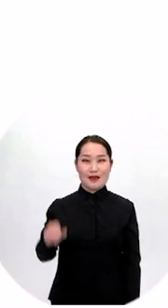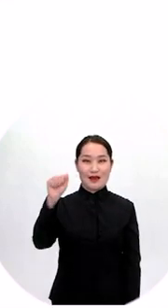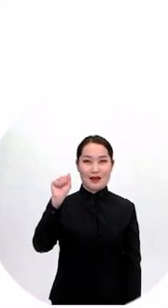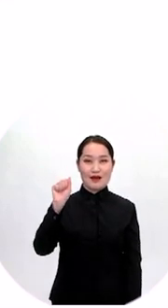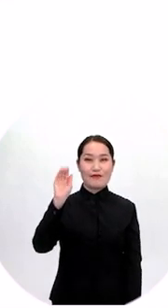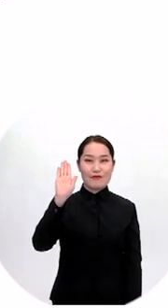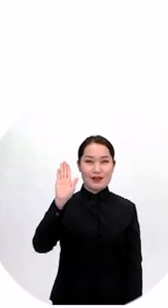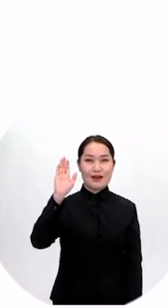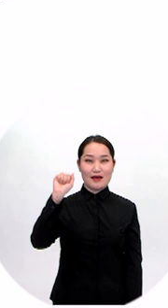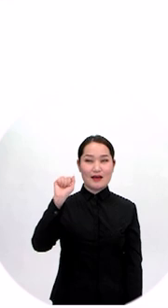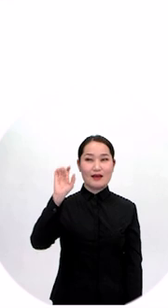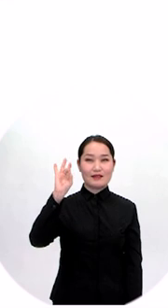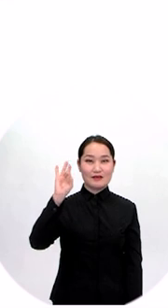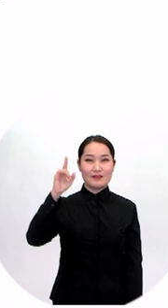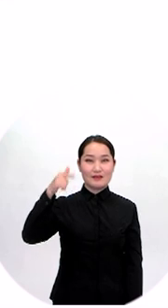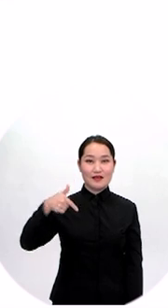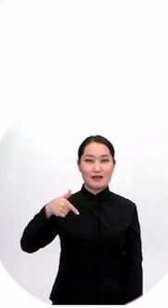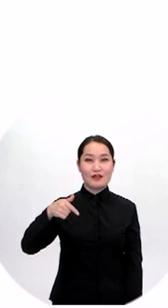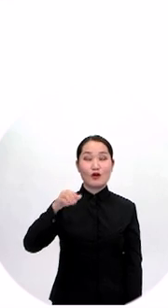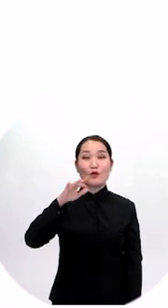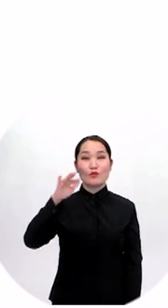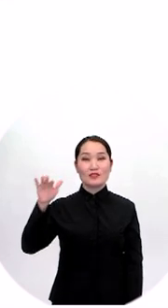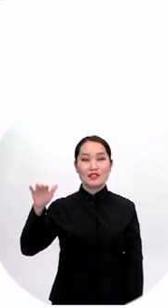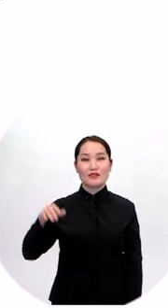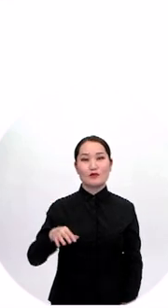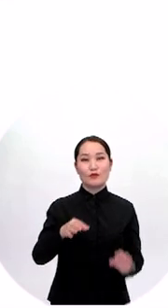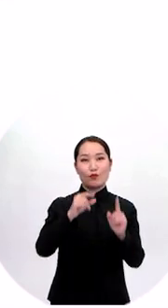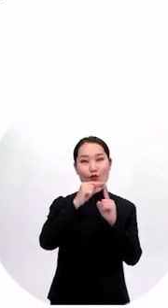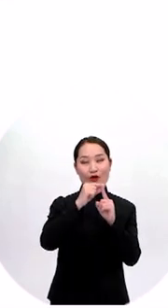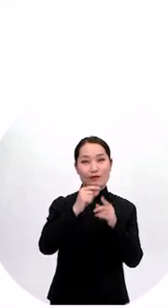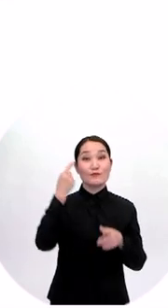үсгүүдээр шинэ үг бүтээж бичээрэй.